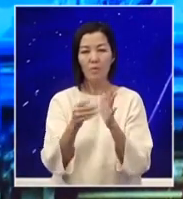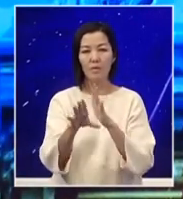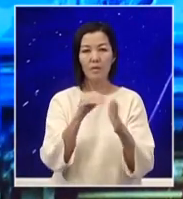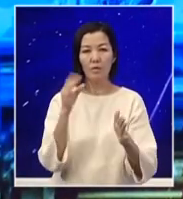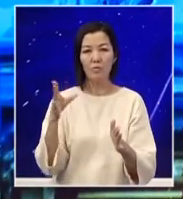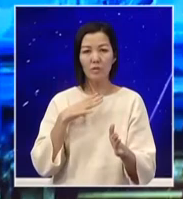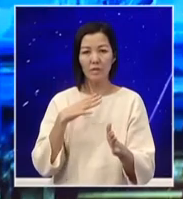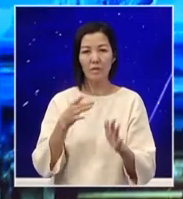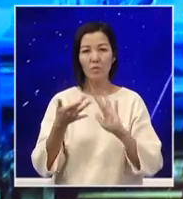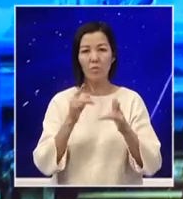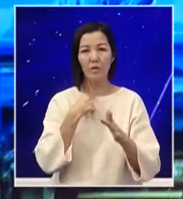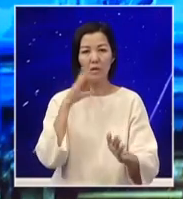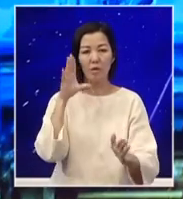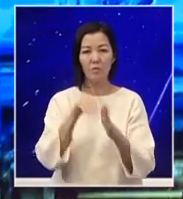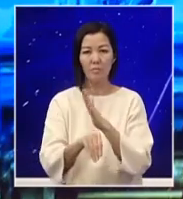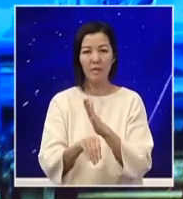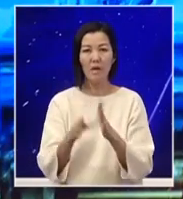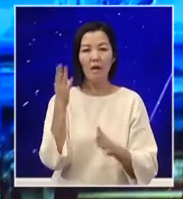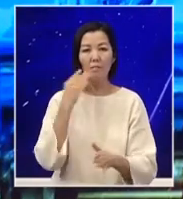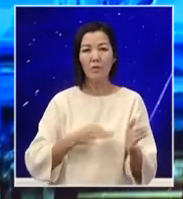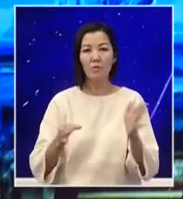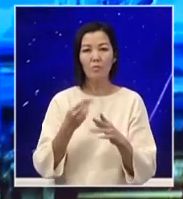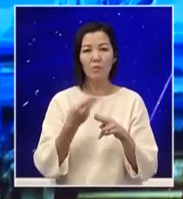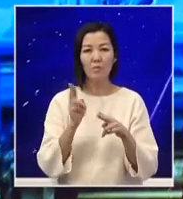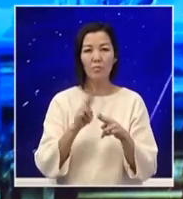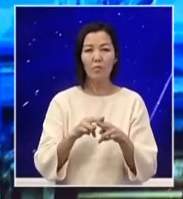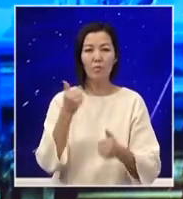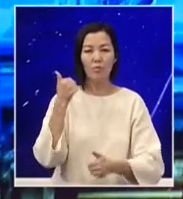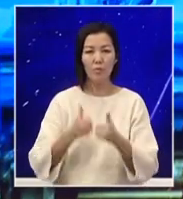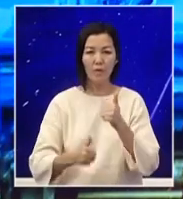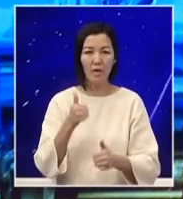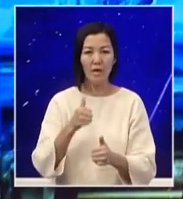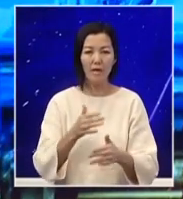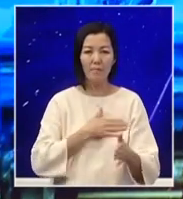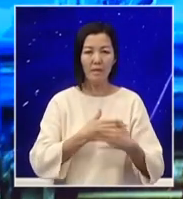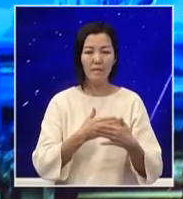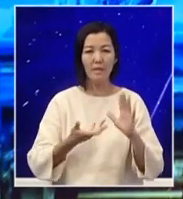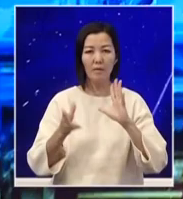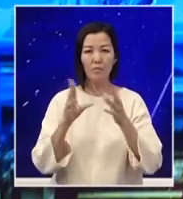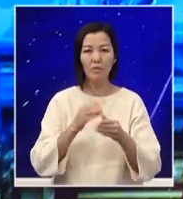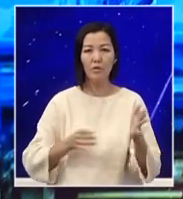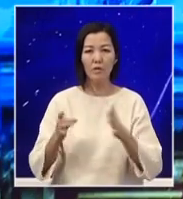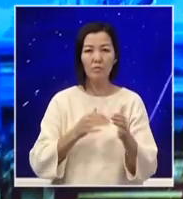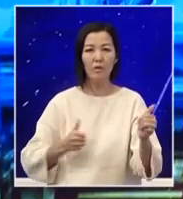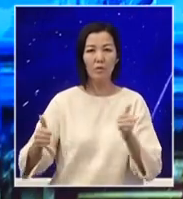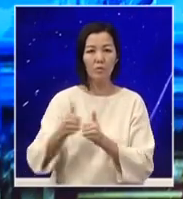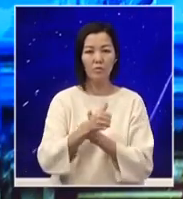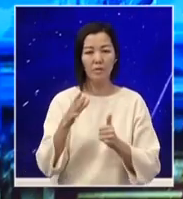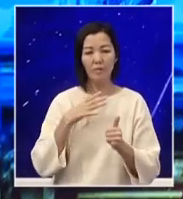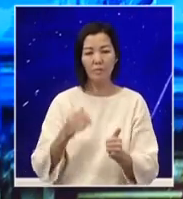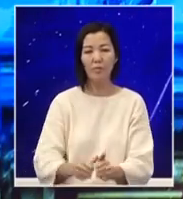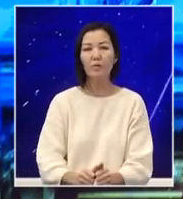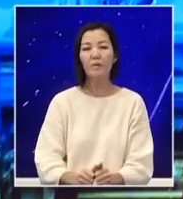жасады. Онлайн дауыс берді. Айта кетейік, Алматы облысы бұл саяси додада белсенділігі бойынша республикада көш бастап